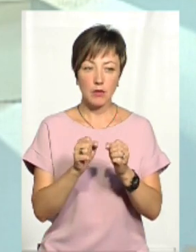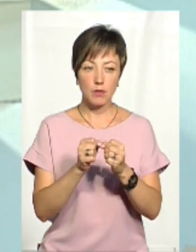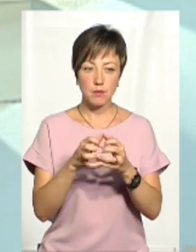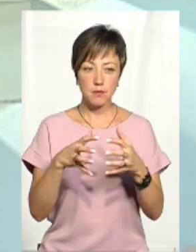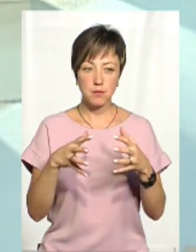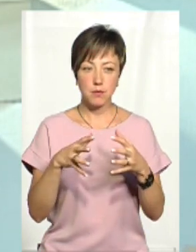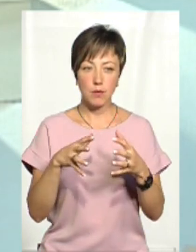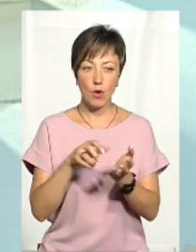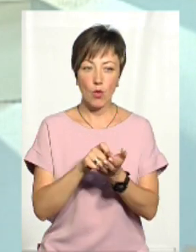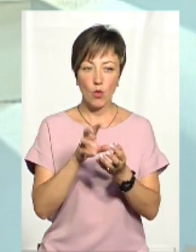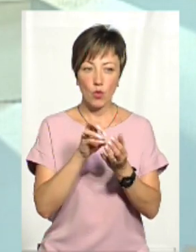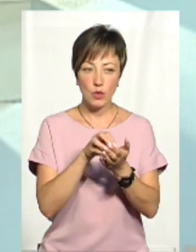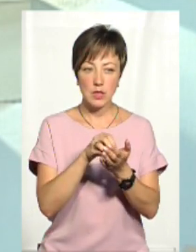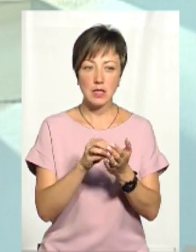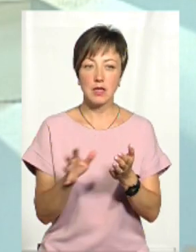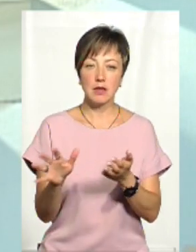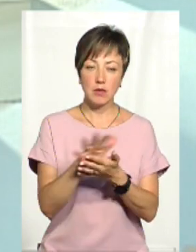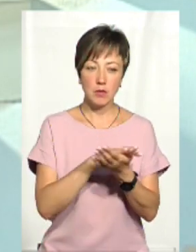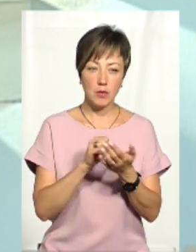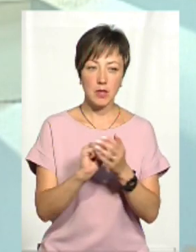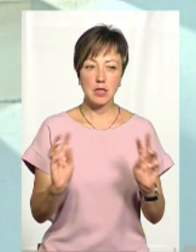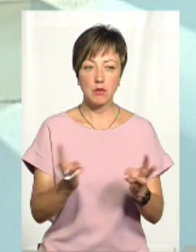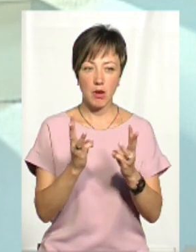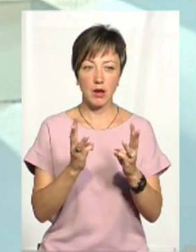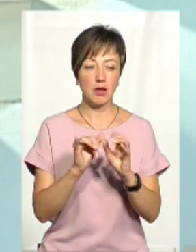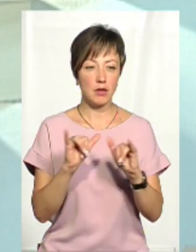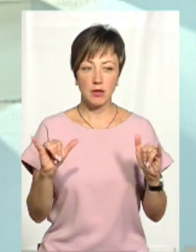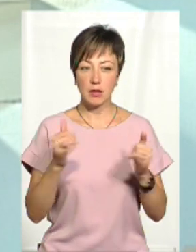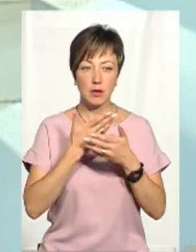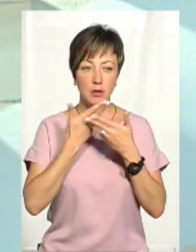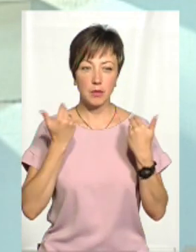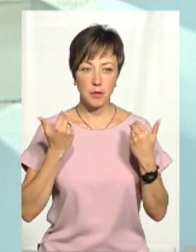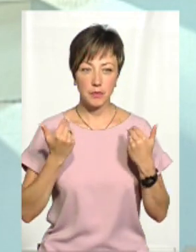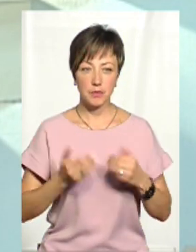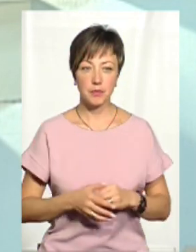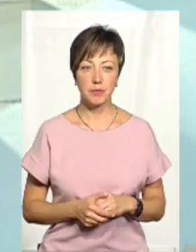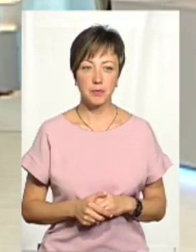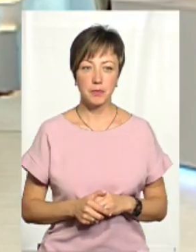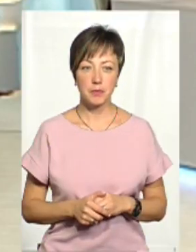збирається гусінь, ми її забираємо, спалюємо, вона не залялькується, вона не